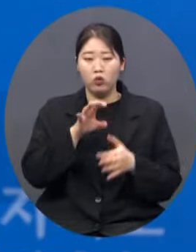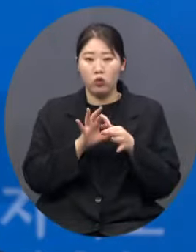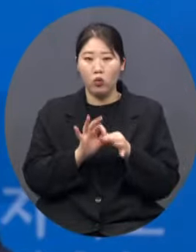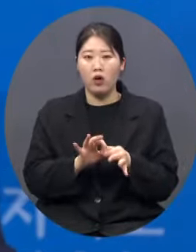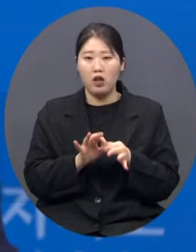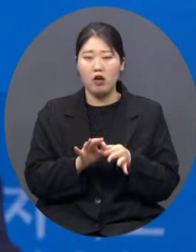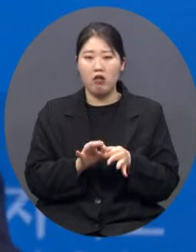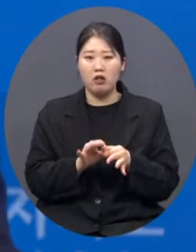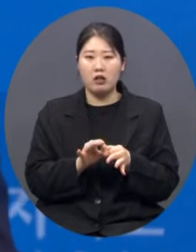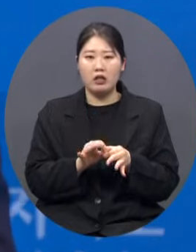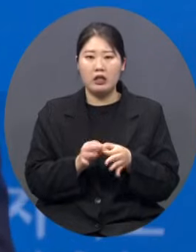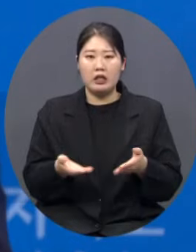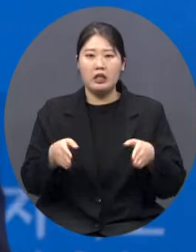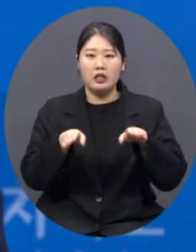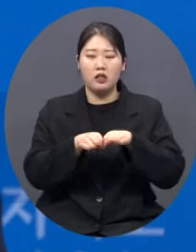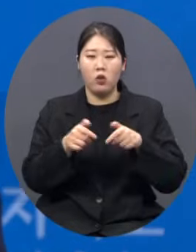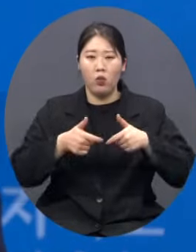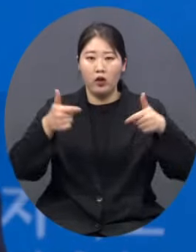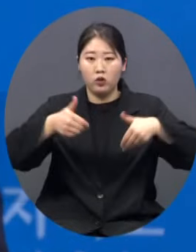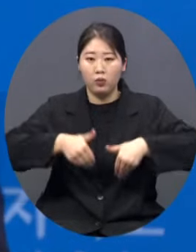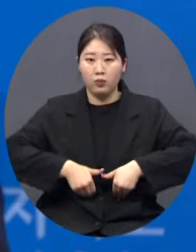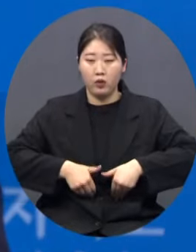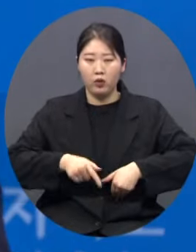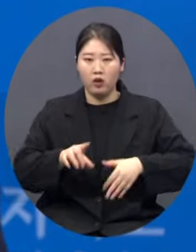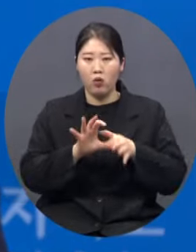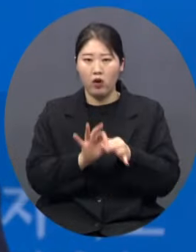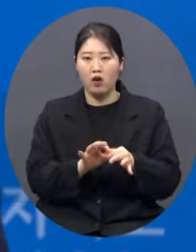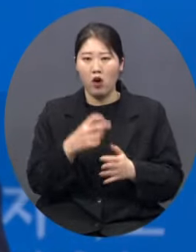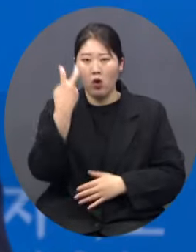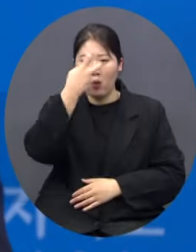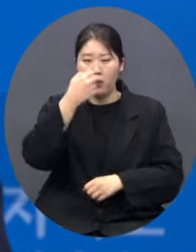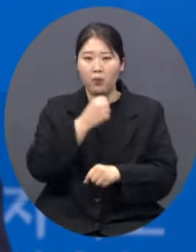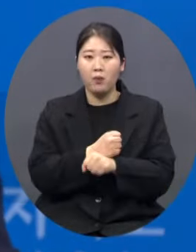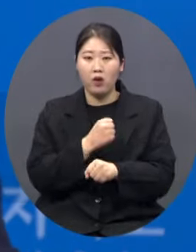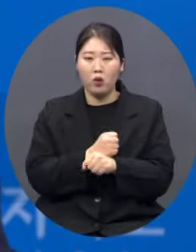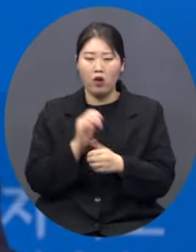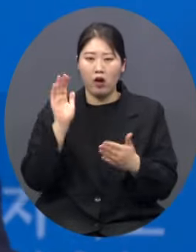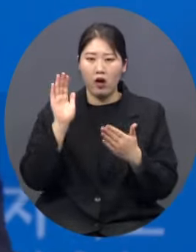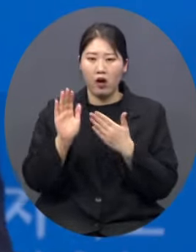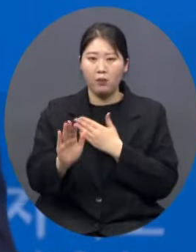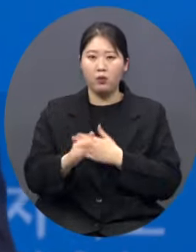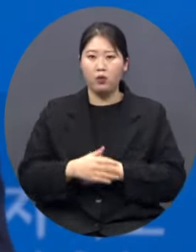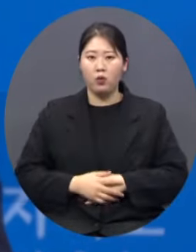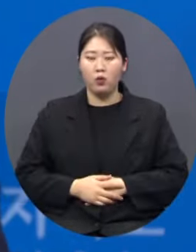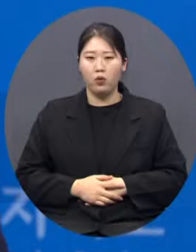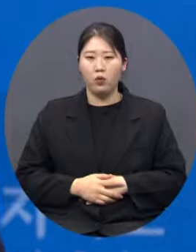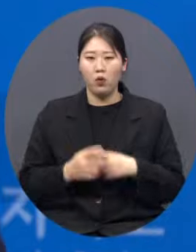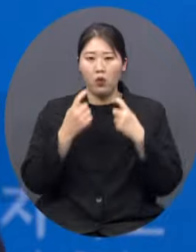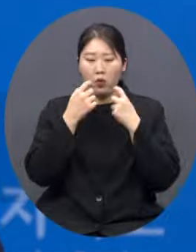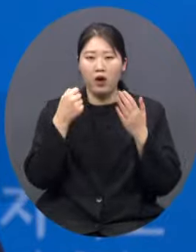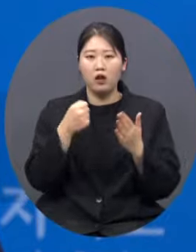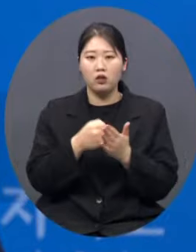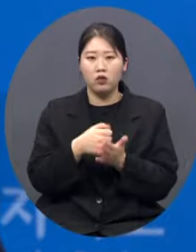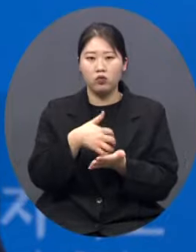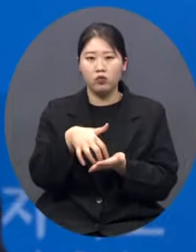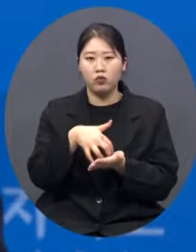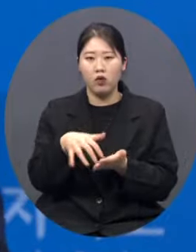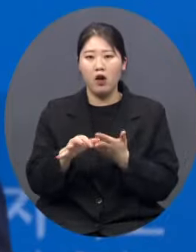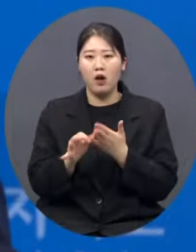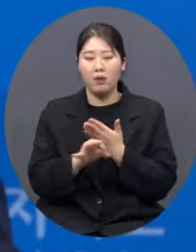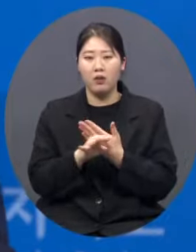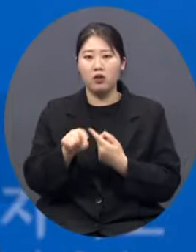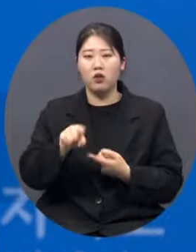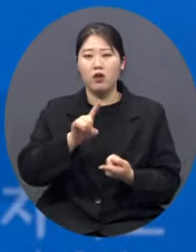실입니다 그런 부분들은 제희가 종합적으로 검토해 가지고 향후에 그 계획 급수량이 정확히 산정이 되면 그 부분에 대해서 검토해